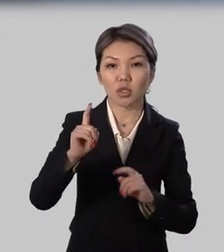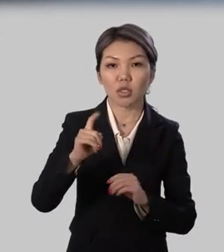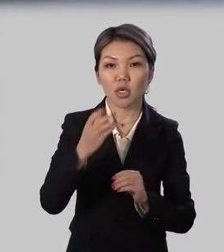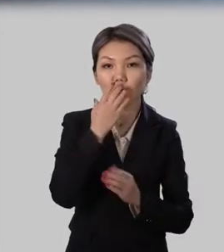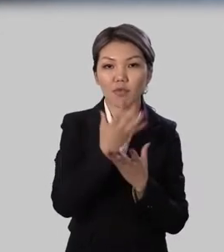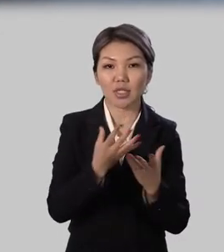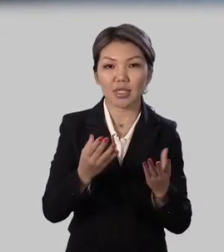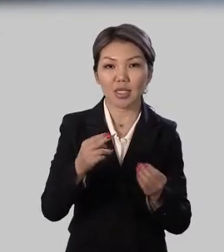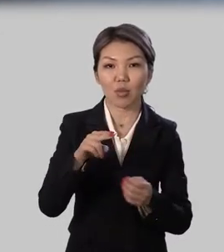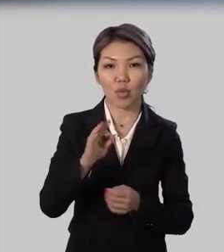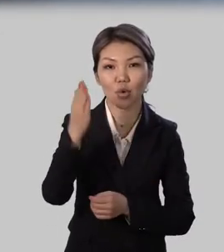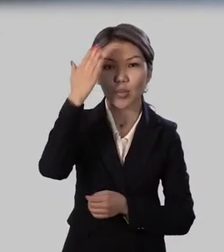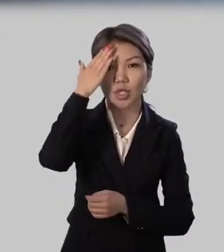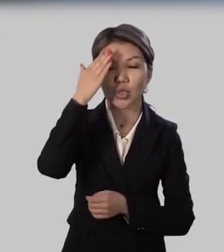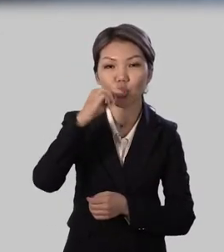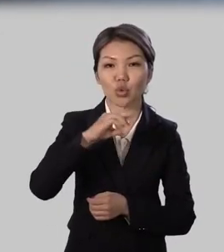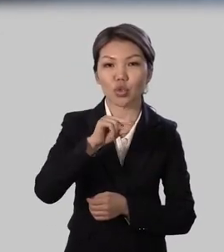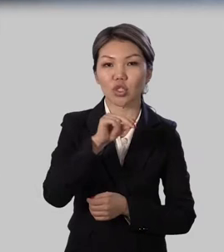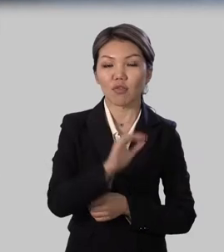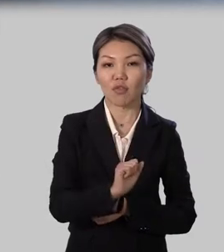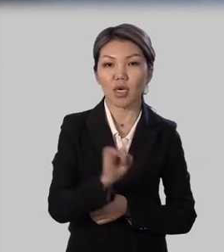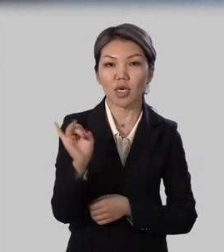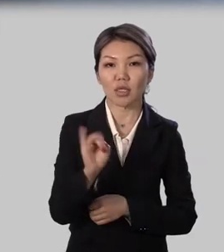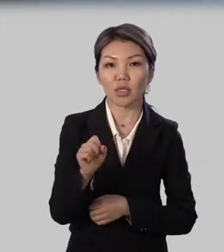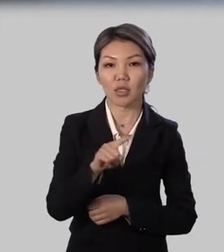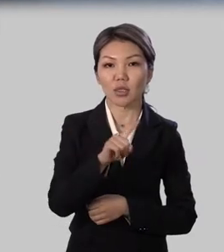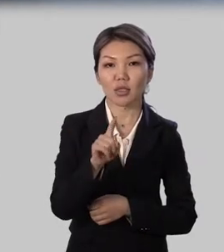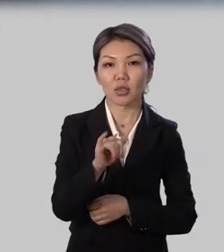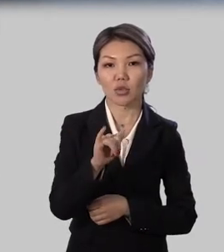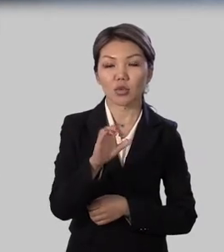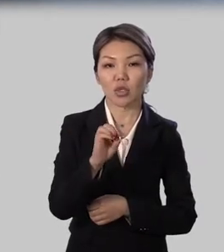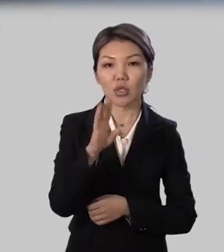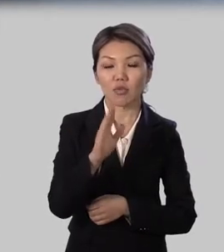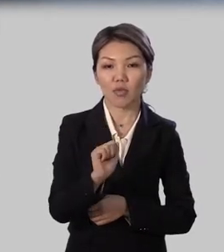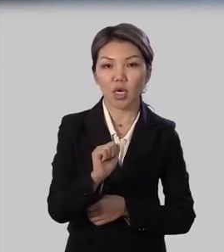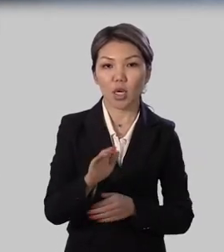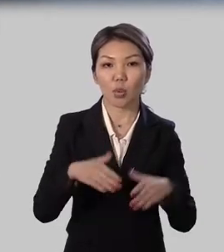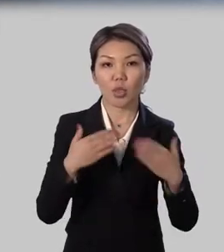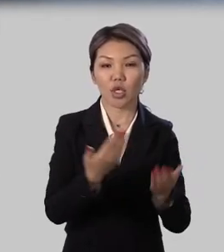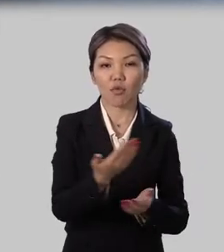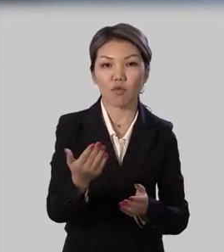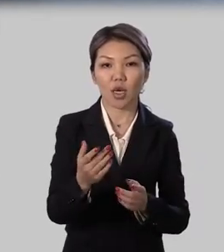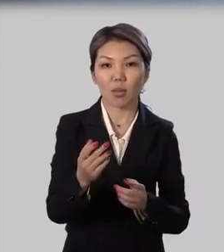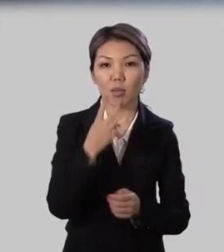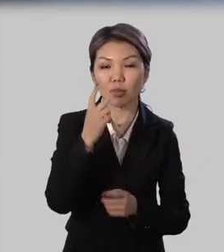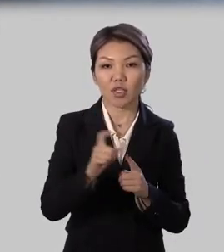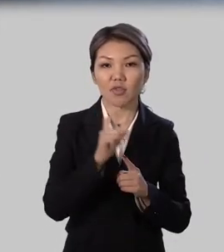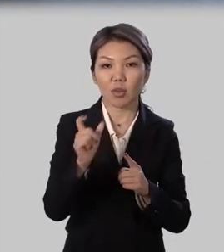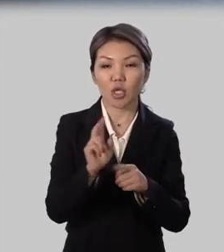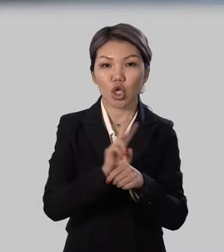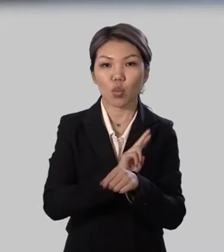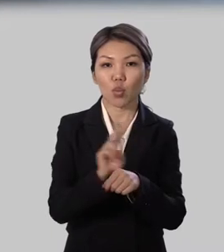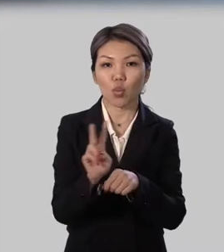zueva предлагаю вам посмотреть фрагмент из мультфильма вспомните из какого мультфильма